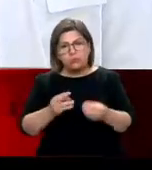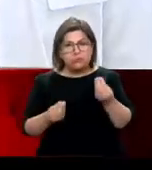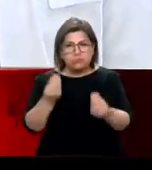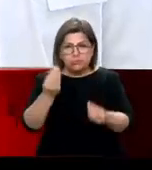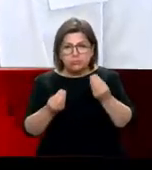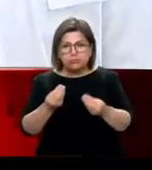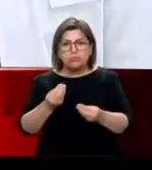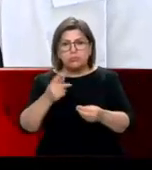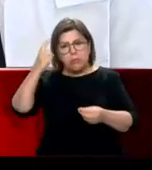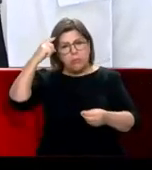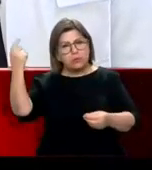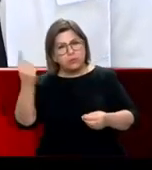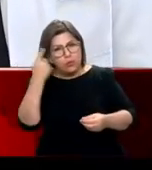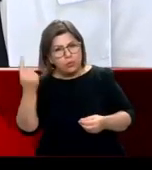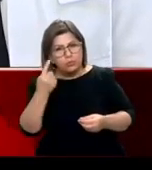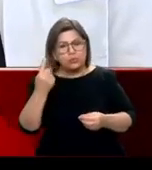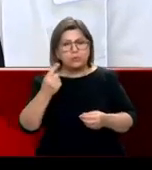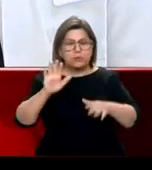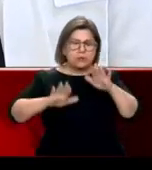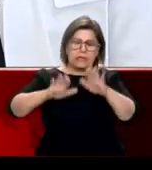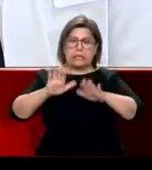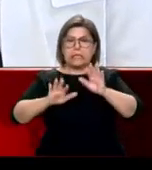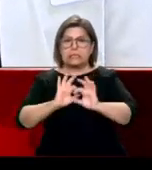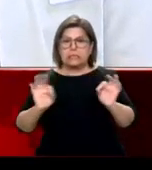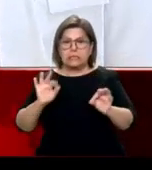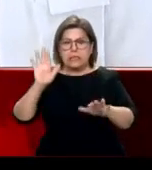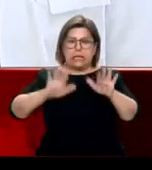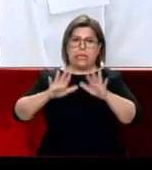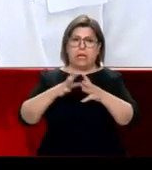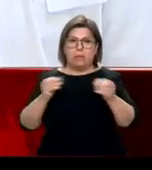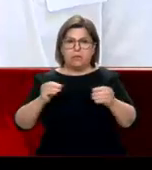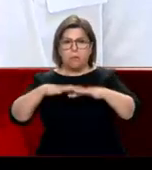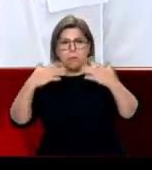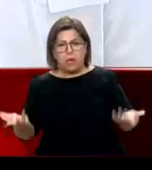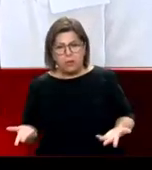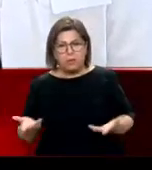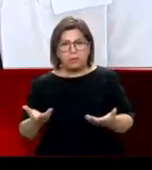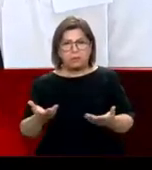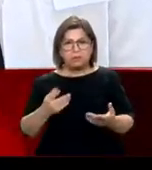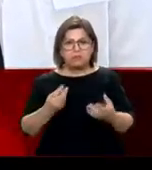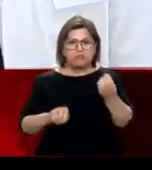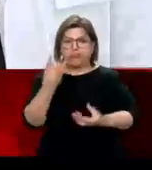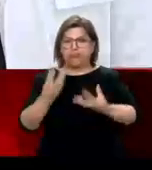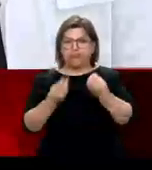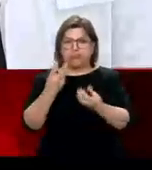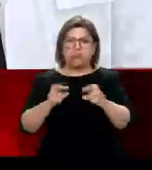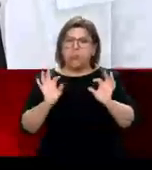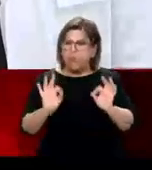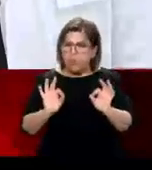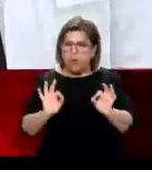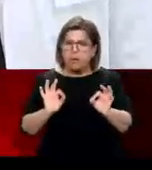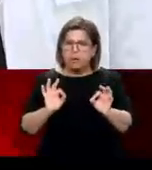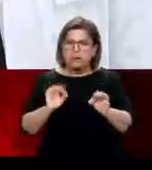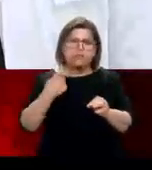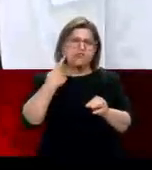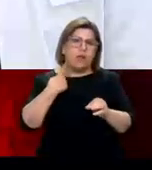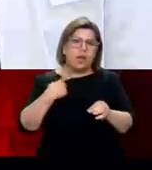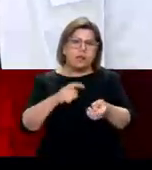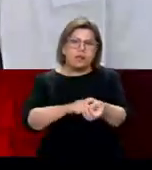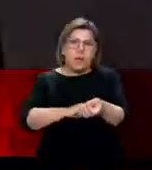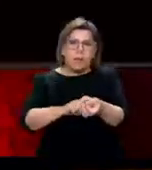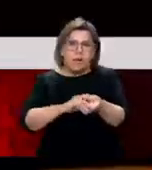Ama özellikle baş dönmesi, dengesizlik, denge kaybı, bayılma, senkop dediğimiz atakları olanlar mutlaka şah damarı tıkanıklığını